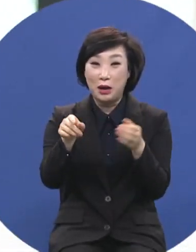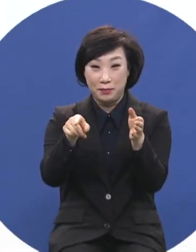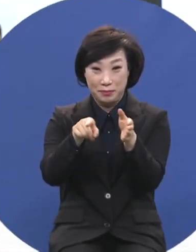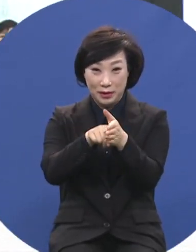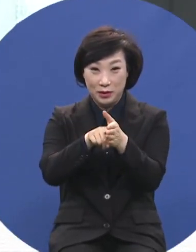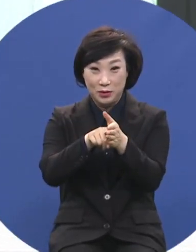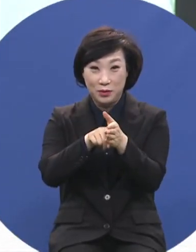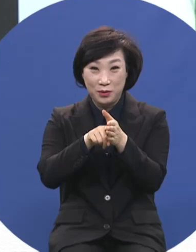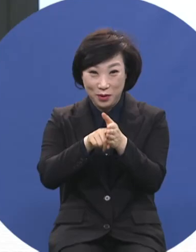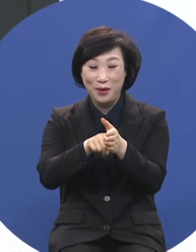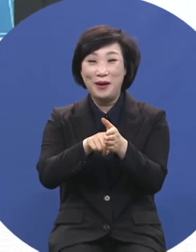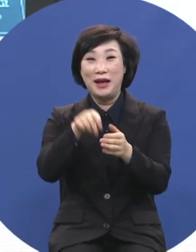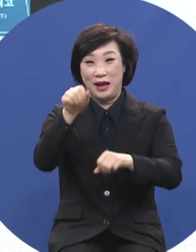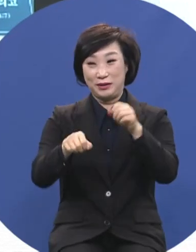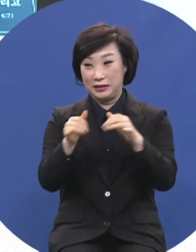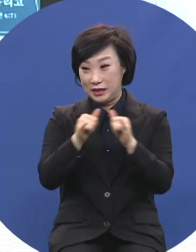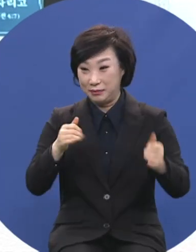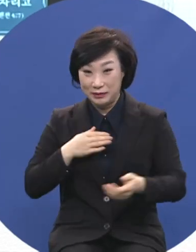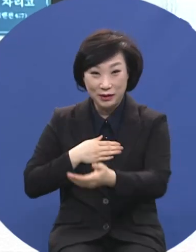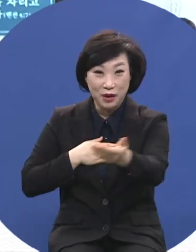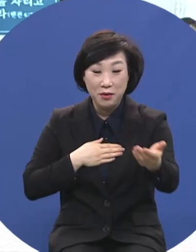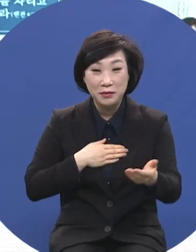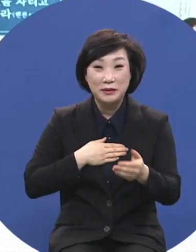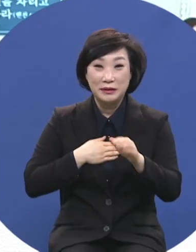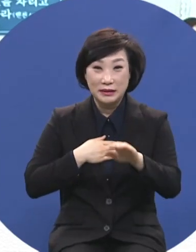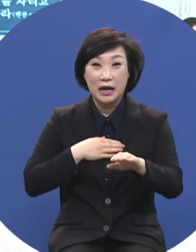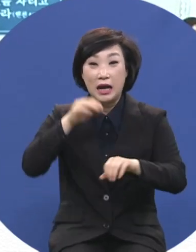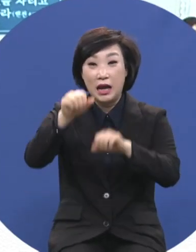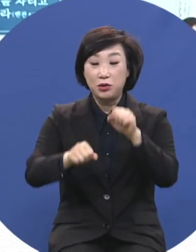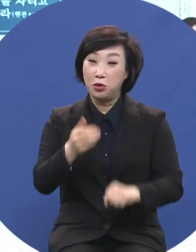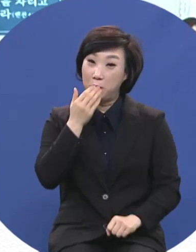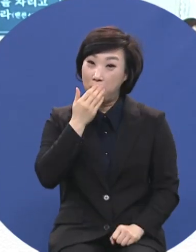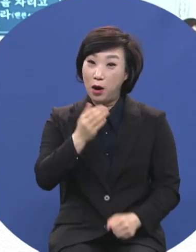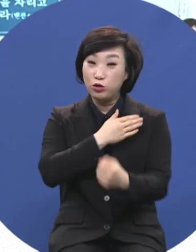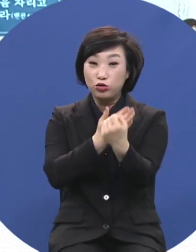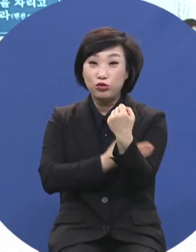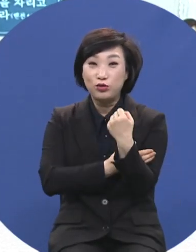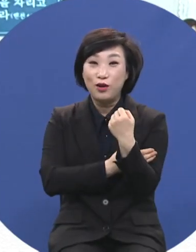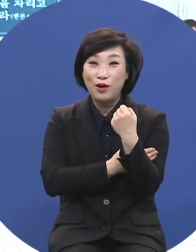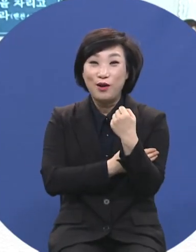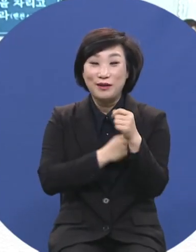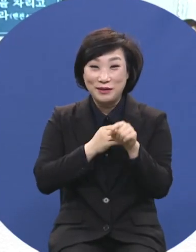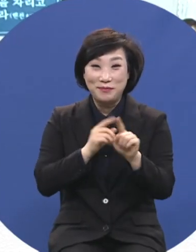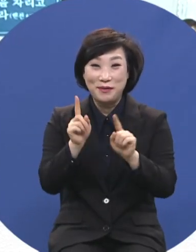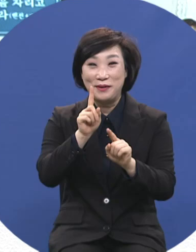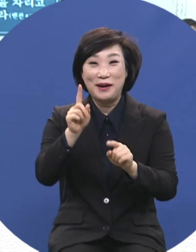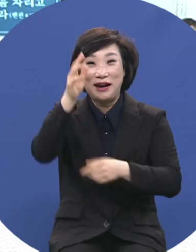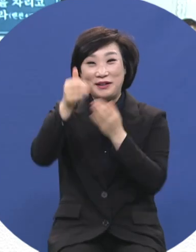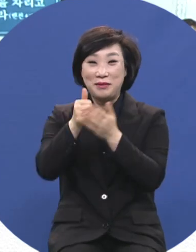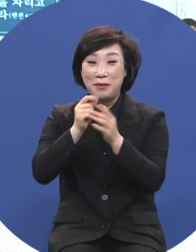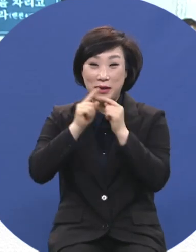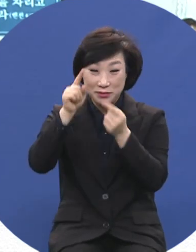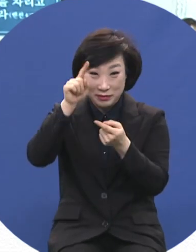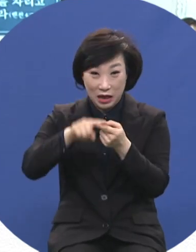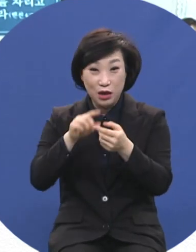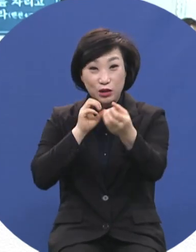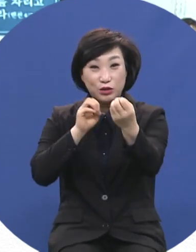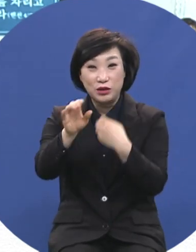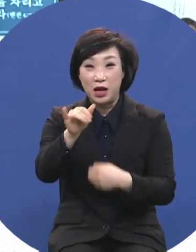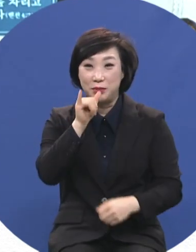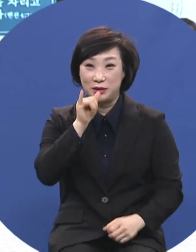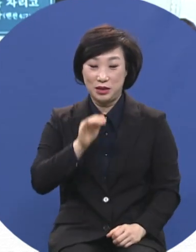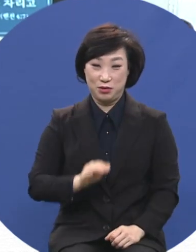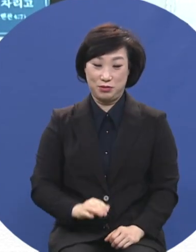믿고 행동하는 자에게 행동할 수 있는 능력은 그 말씀대로 이루어진다는